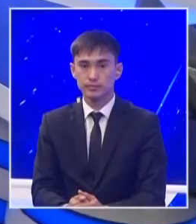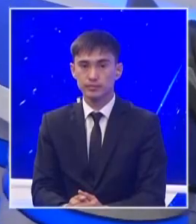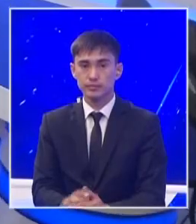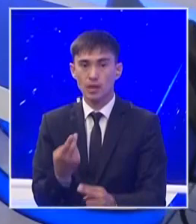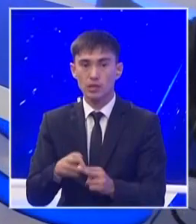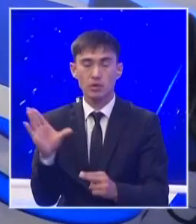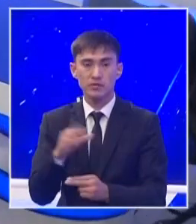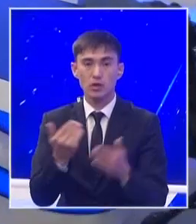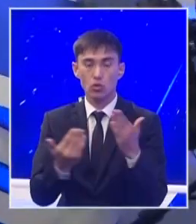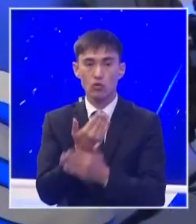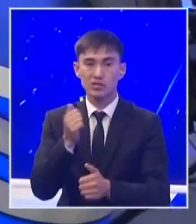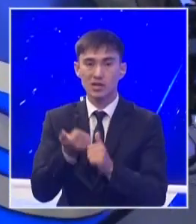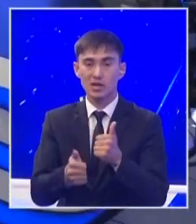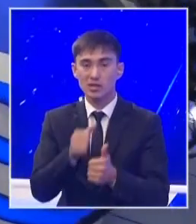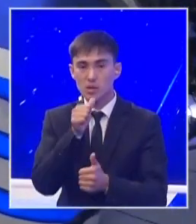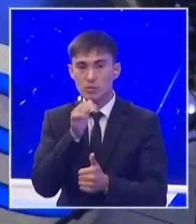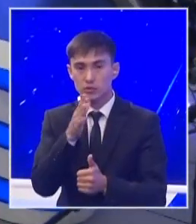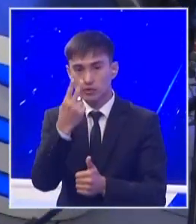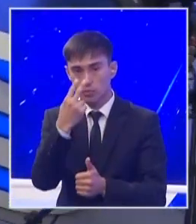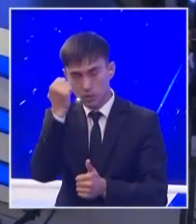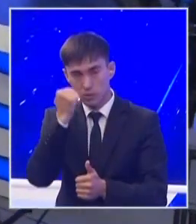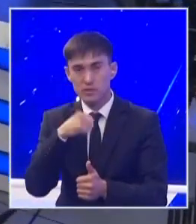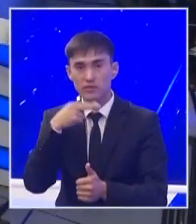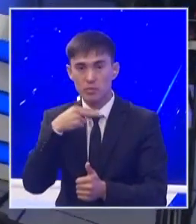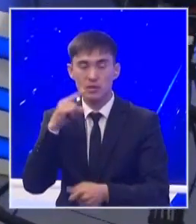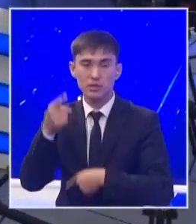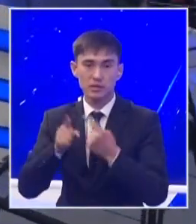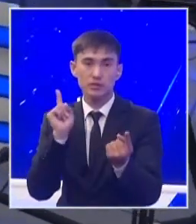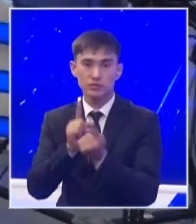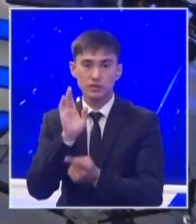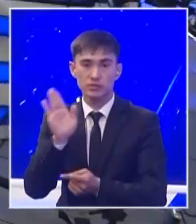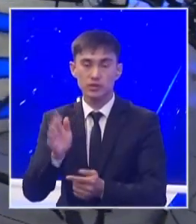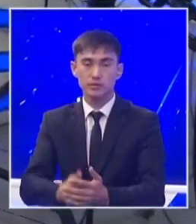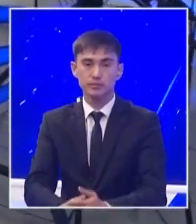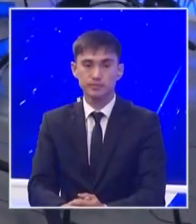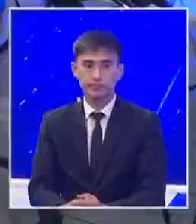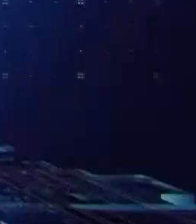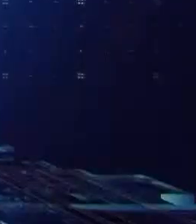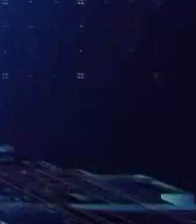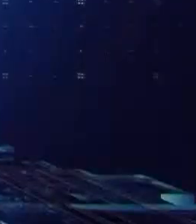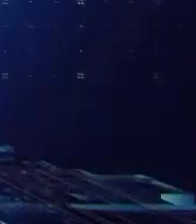Это были все новости к этому часу. Благодарю за внимание. Всего доброго. До свидания.